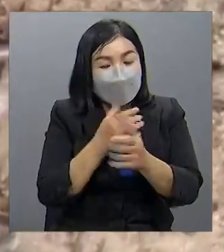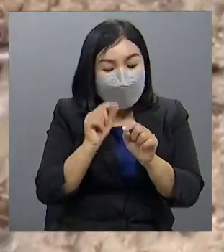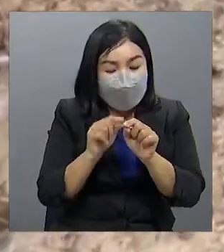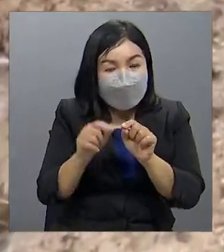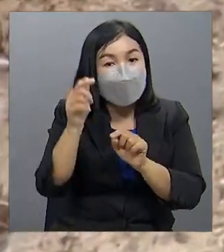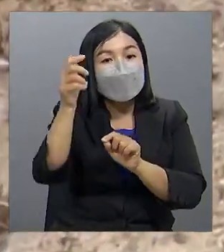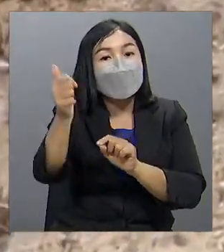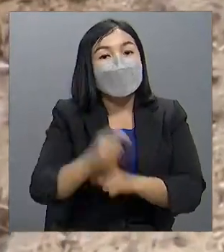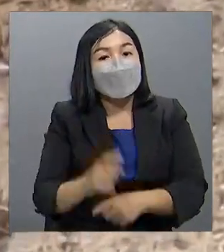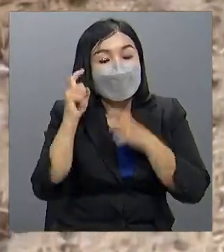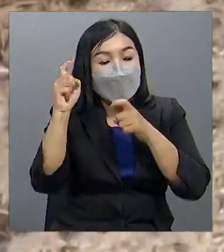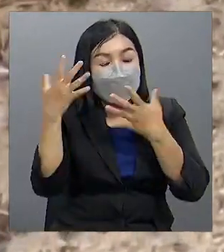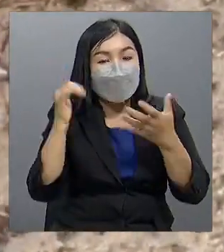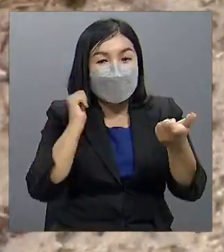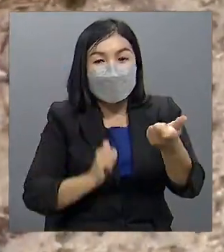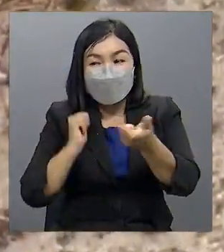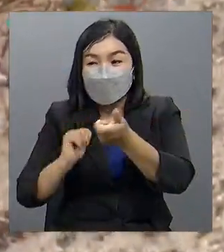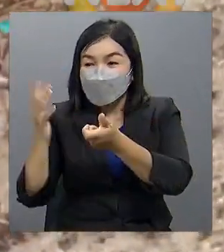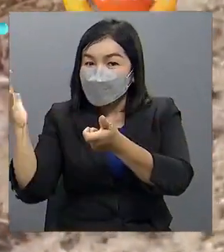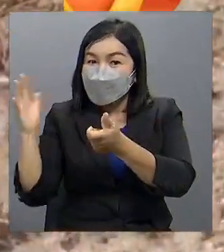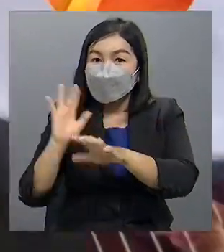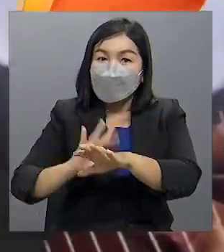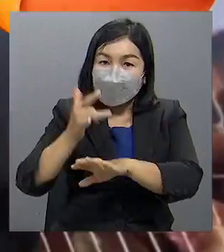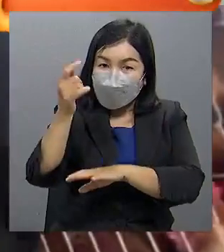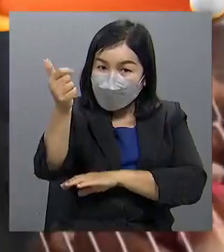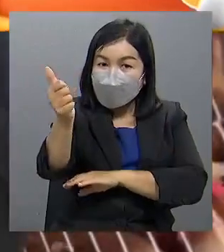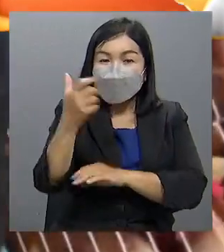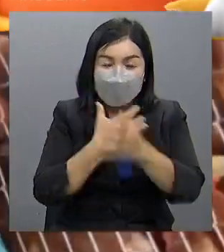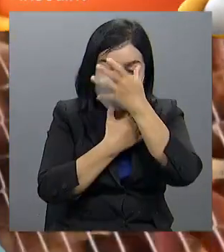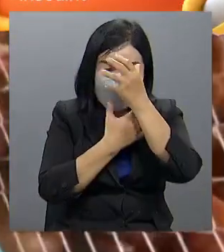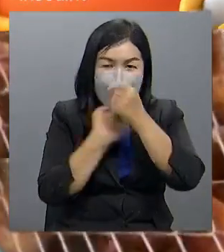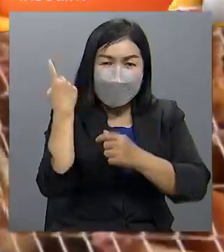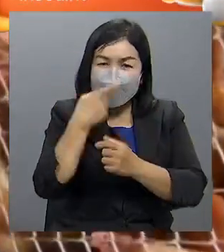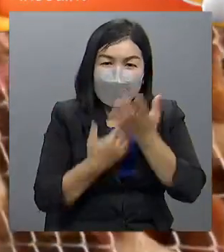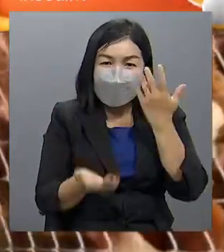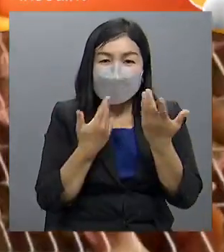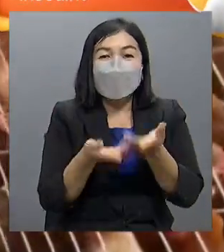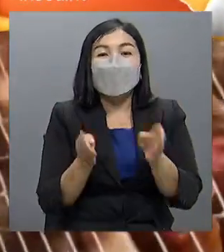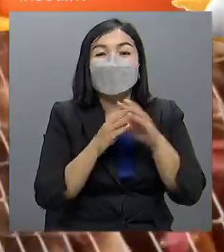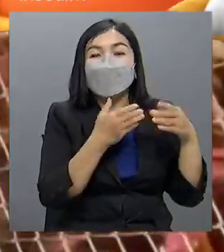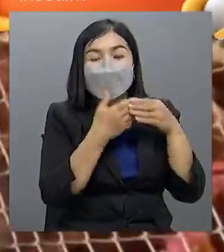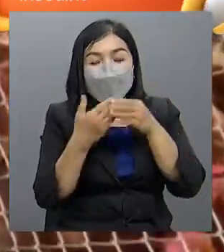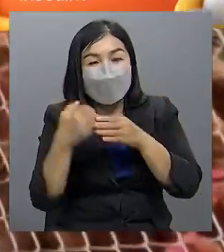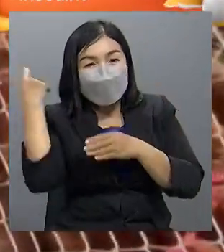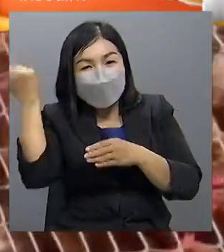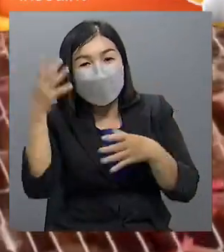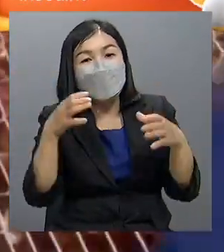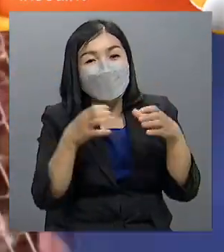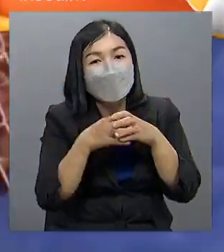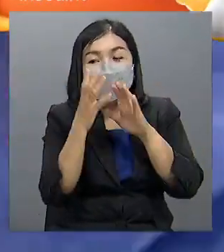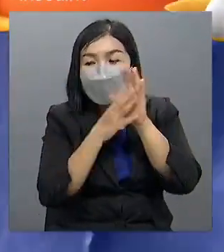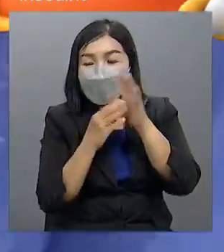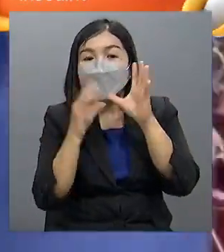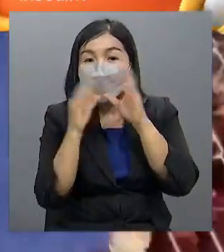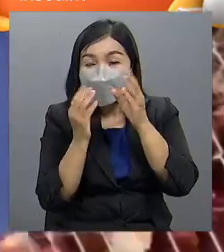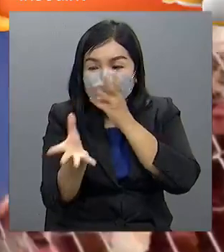ไร้สารเคมีแน่นอนครับ ค่ะใครที่สนใจนะคะอยากจะพาครอบครัวหรืออยากจะพาหมู่คณะนะคะไปเยี่ยมชมดูโครงการ